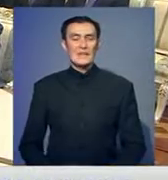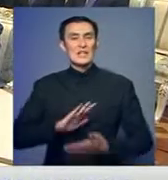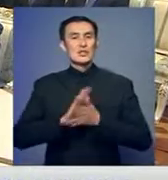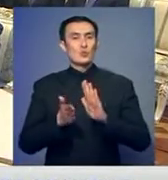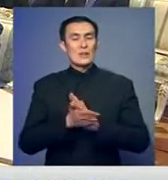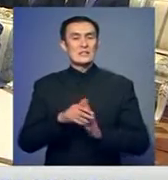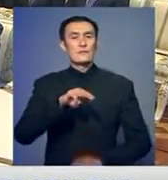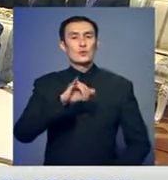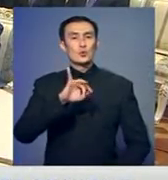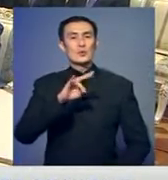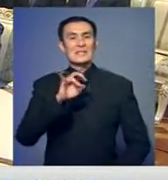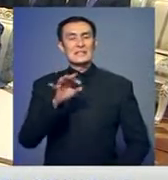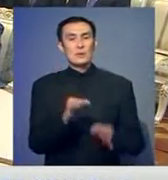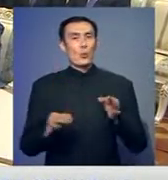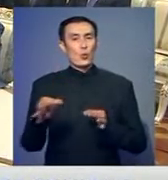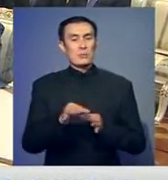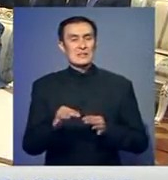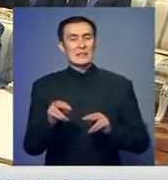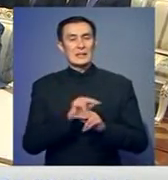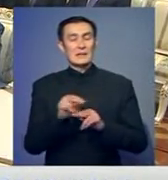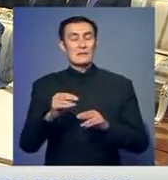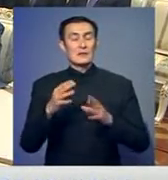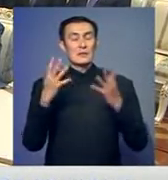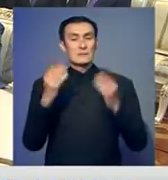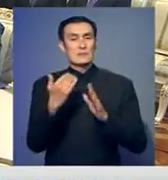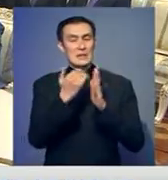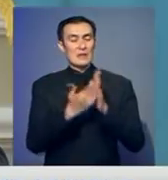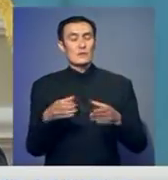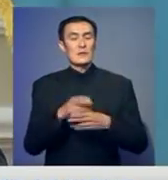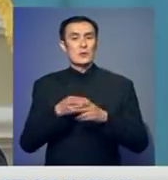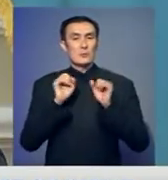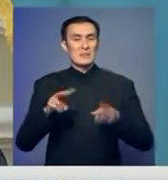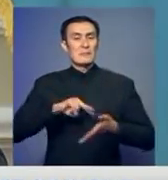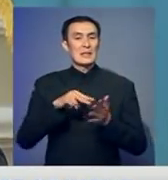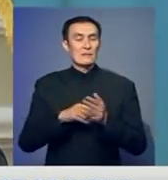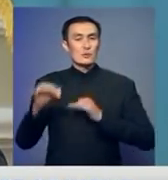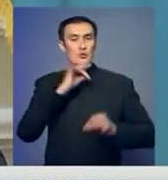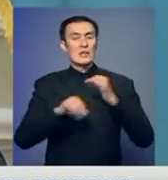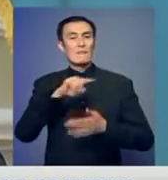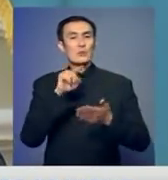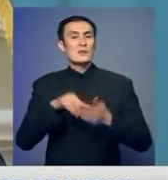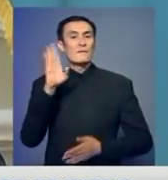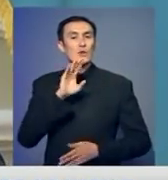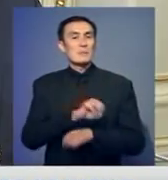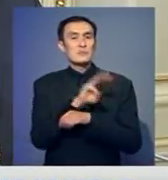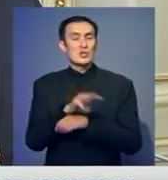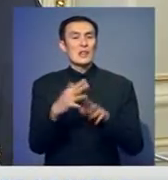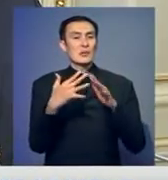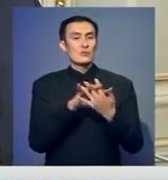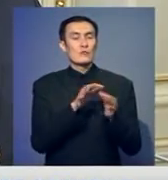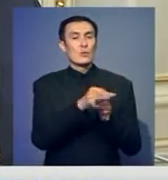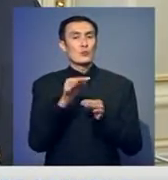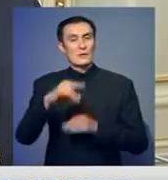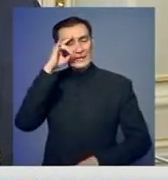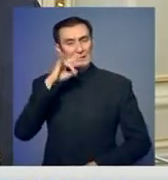Ситуация в Туркестанской области откорректировала повестку дня Совета безопасности. Сегодня планировалось обсуждение вопроса водоснабжения населенных пунктов